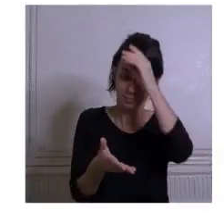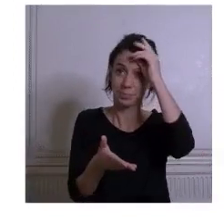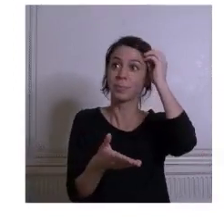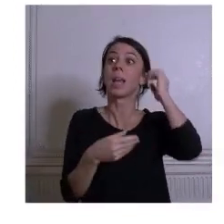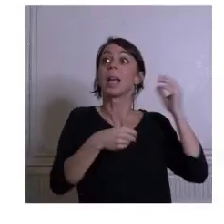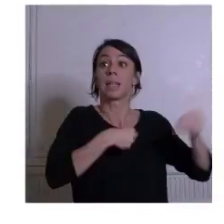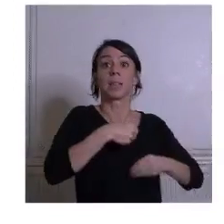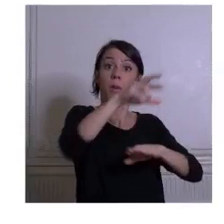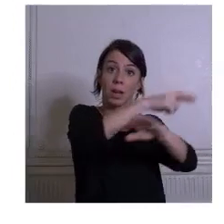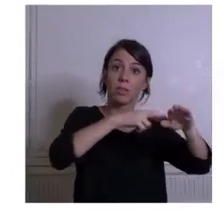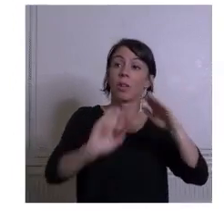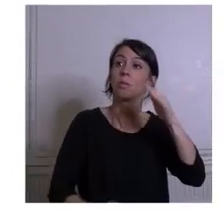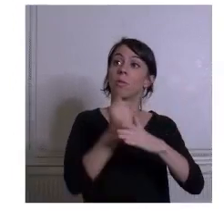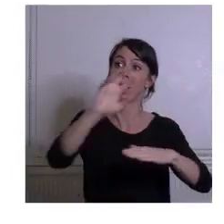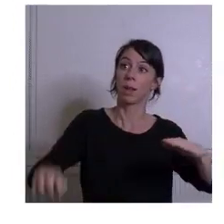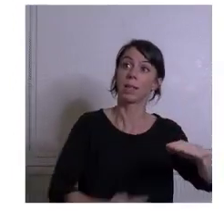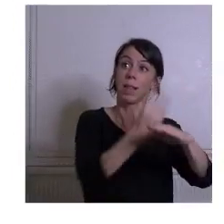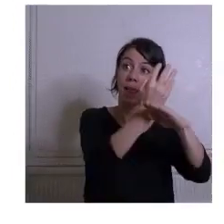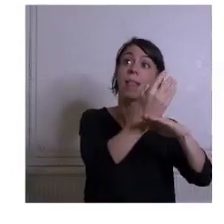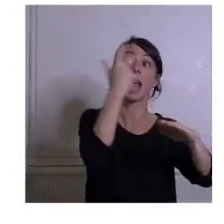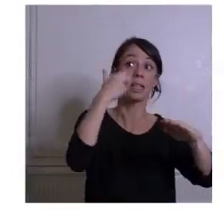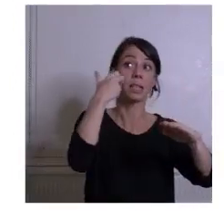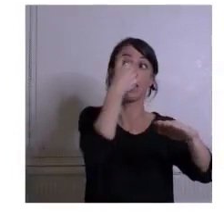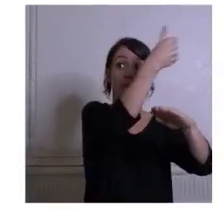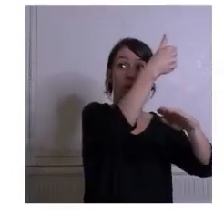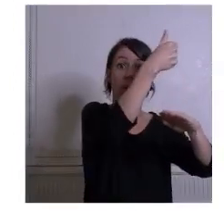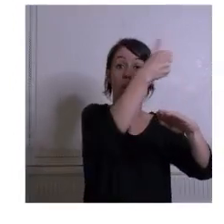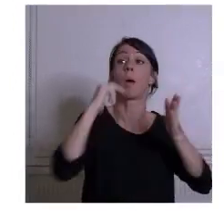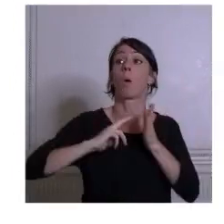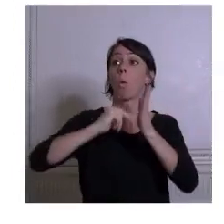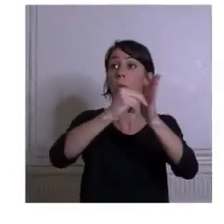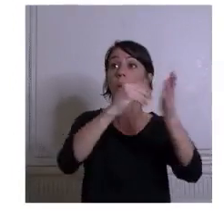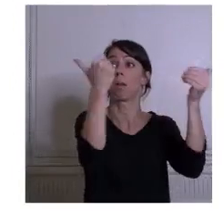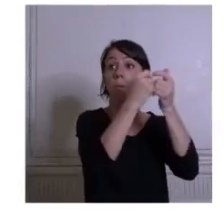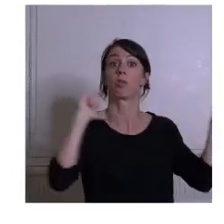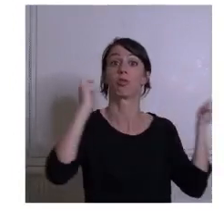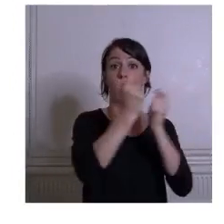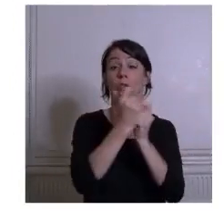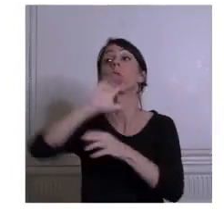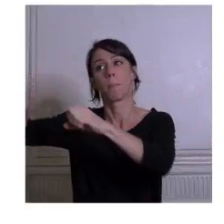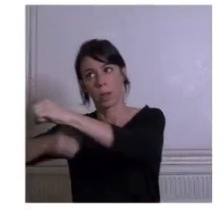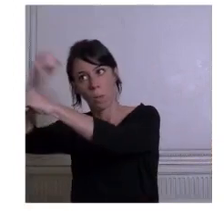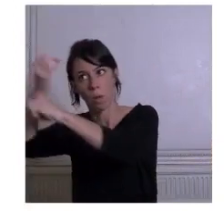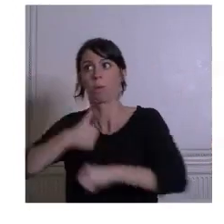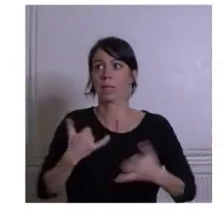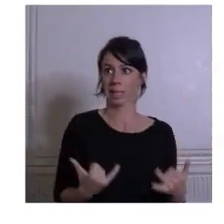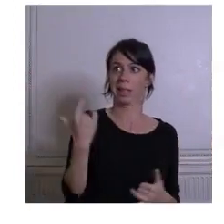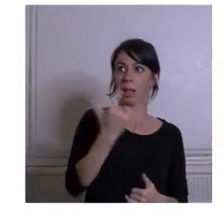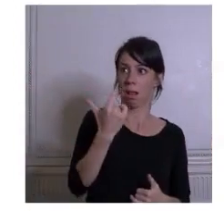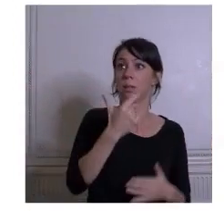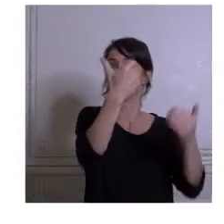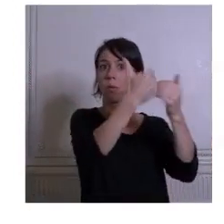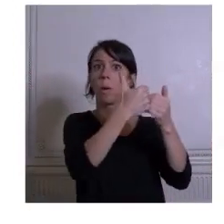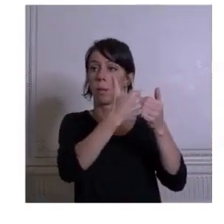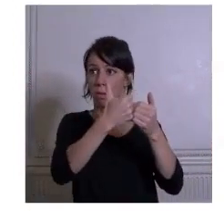Dumont. Oui, c'est Dumont. Victor Louis, c'est un super. Non, pardon, excusez-moi. La commission départementale de réforme